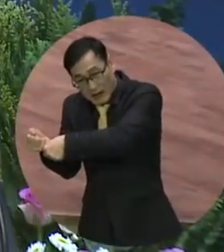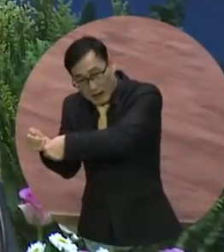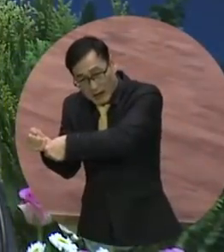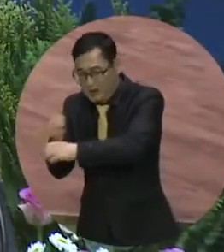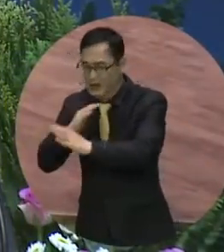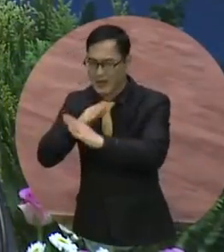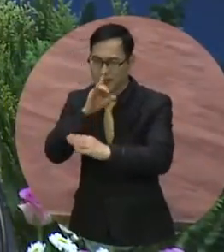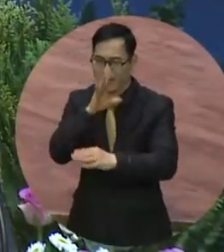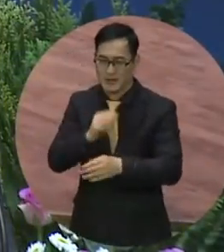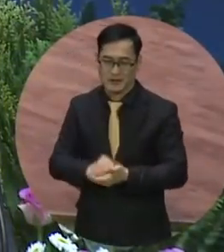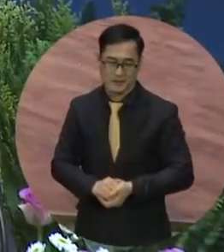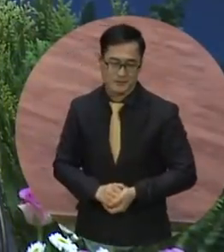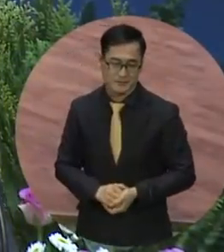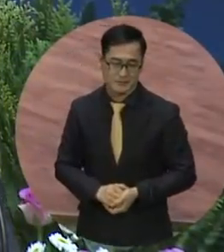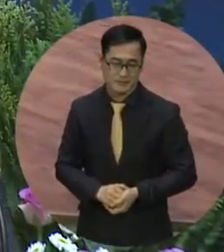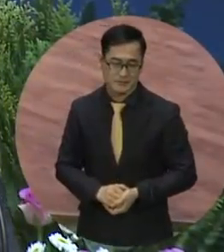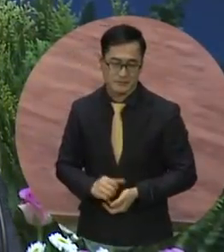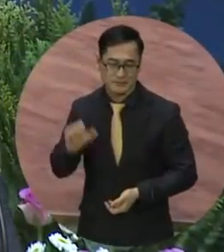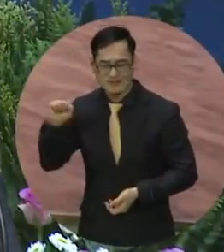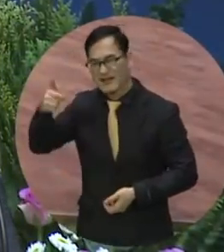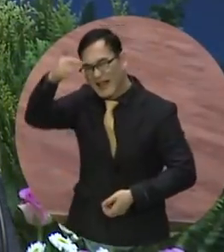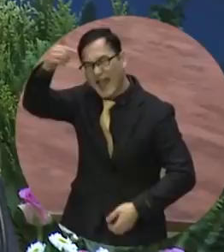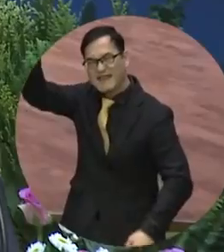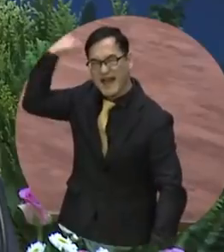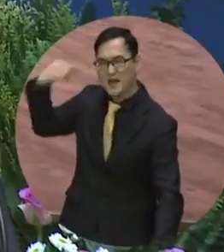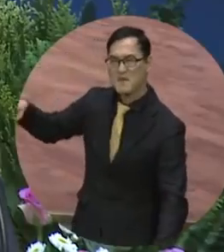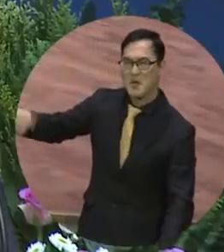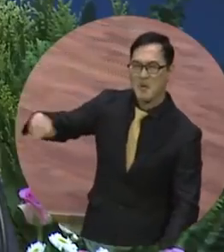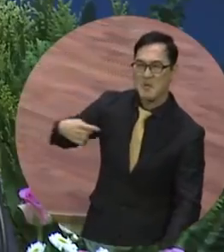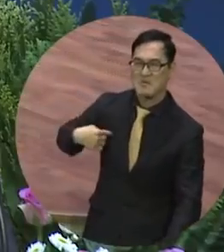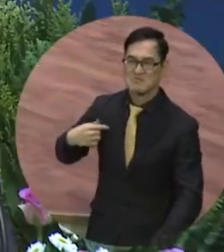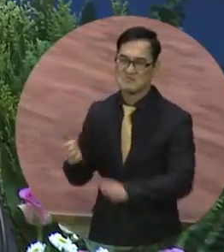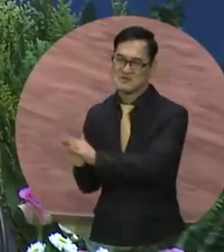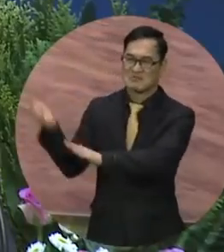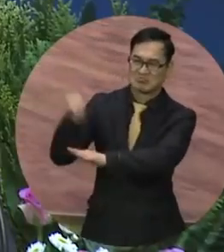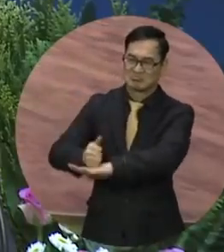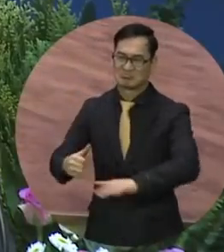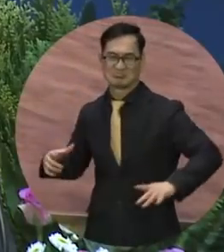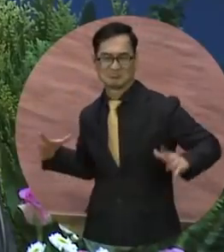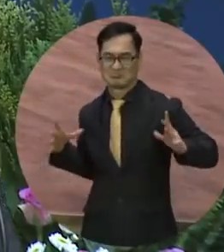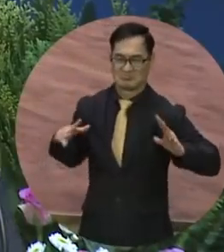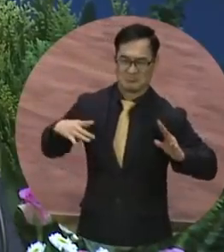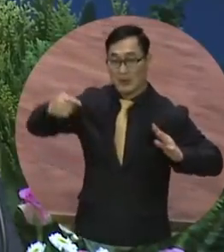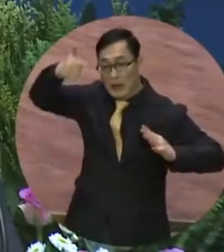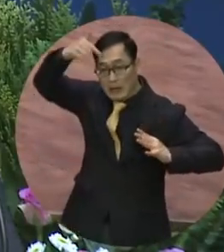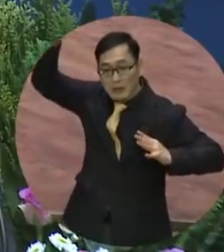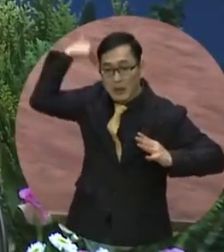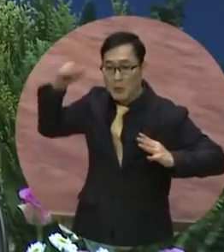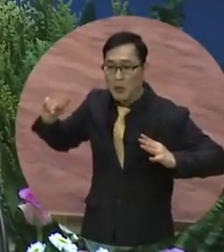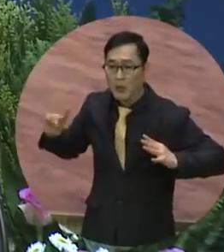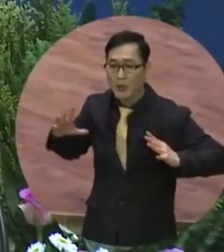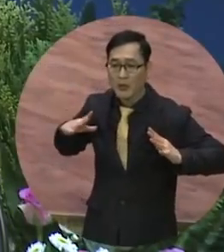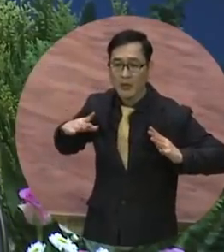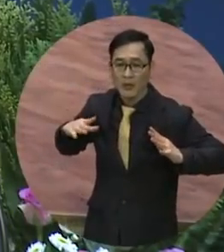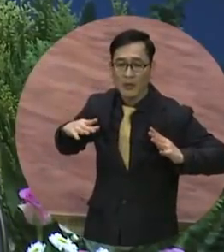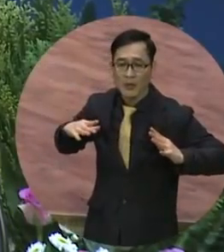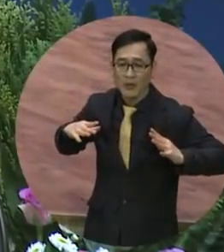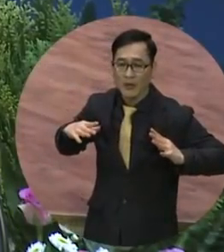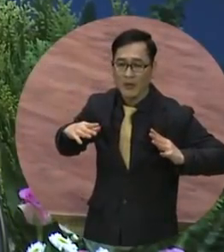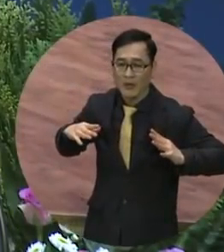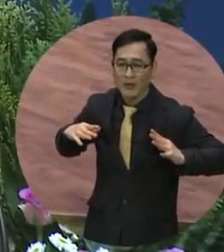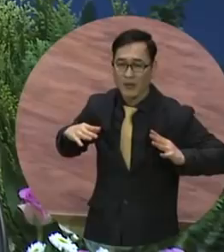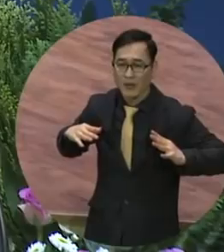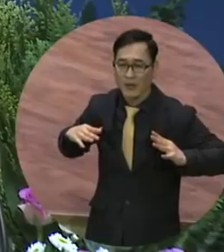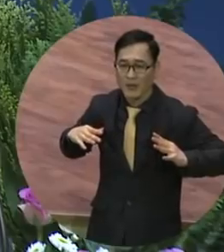돼. 그게 확 잡혀. 내가 옛날에 두고 봐. 내가 그 독을 품으면 위 암